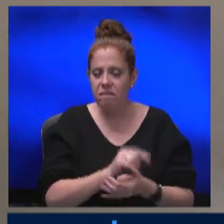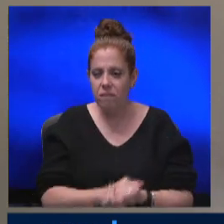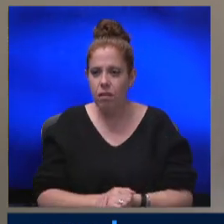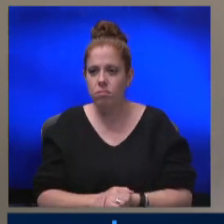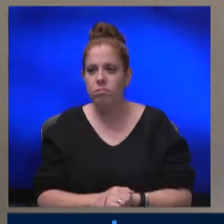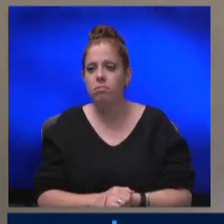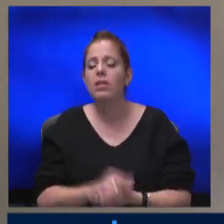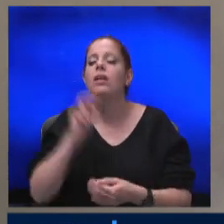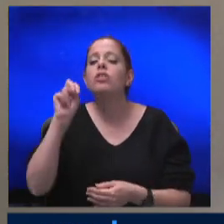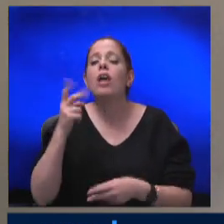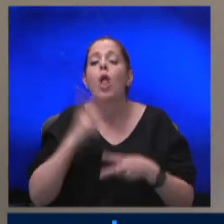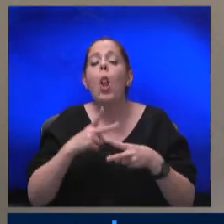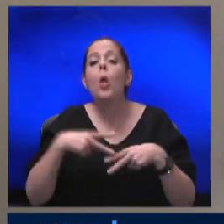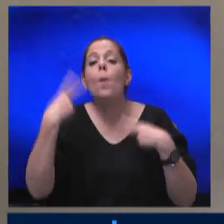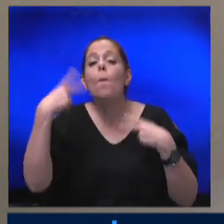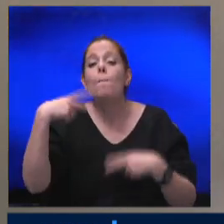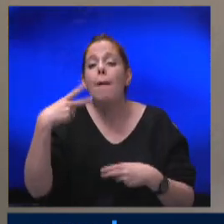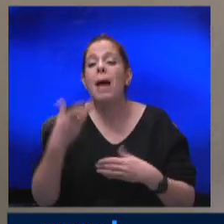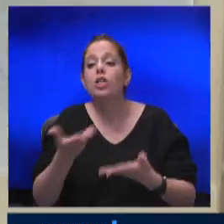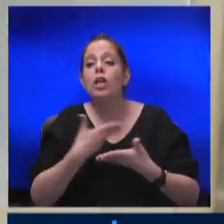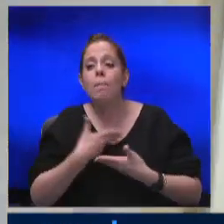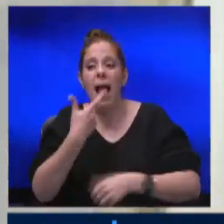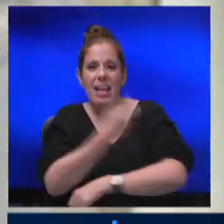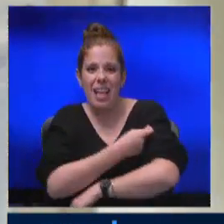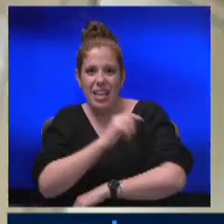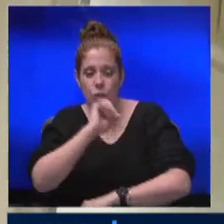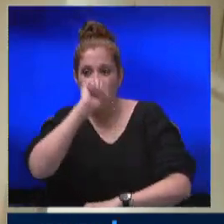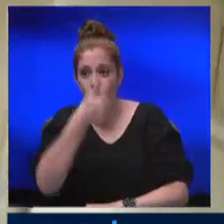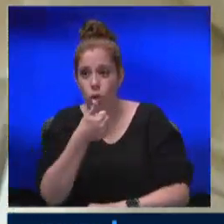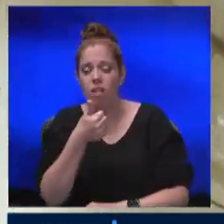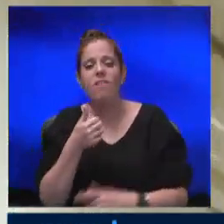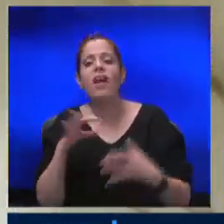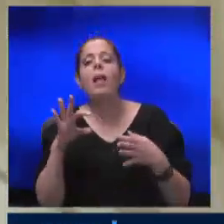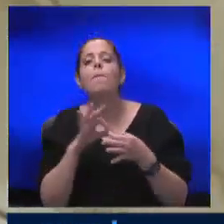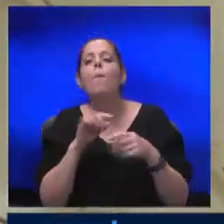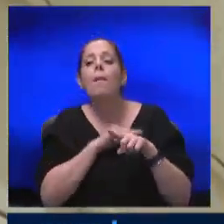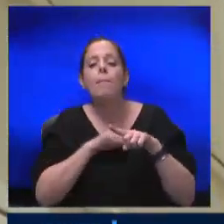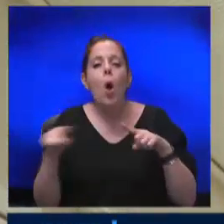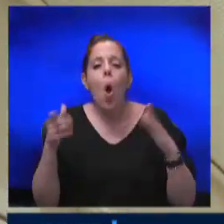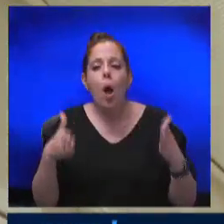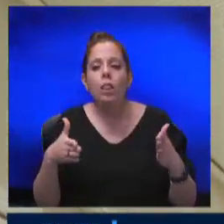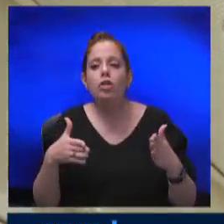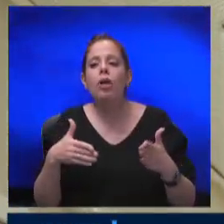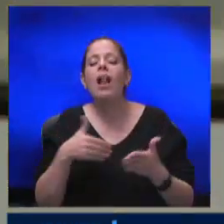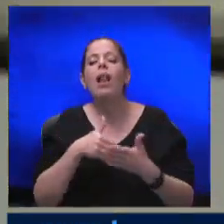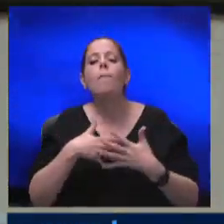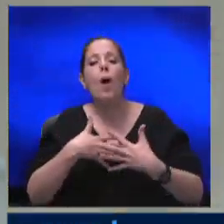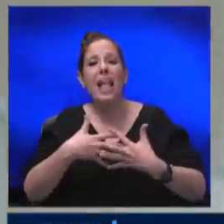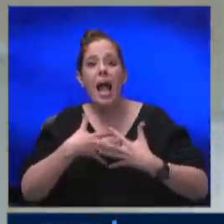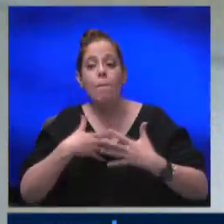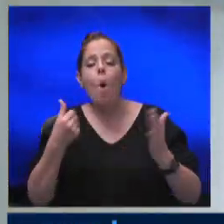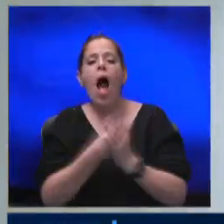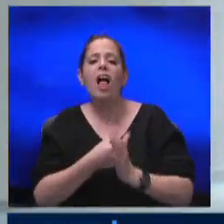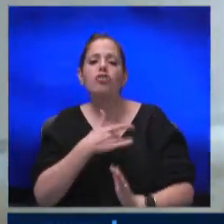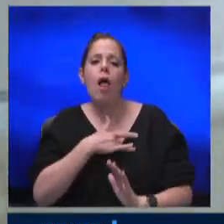חלתה יומיים לאחר שקיבלה את מנת החיסון הראשונה, והייתה מחוברת במשך חודש למכונת האקמו, עד שליבן